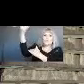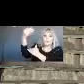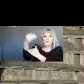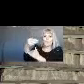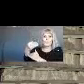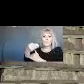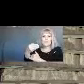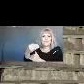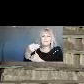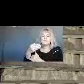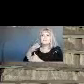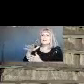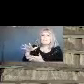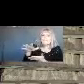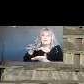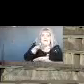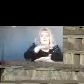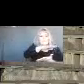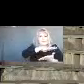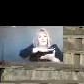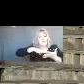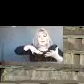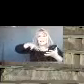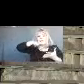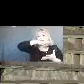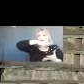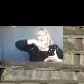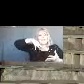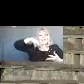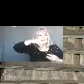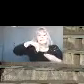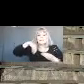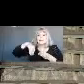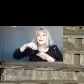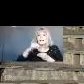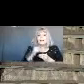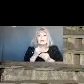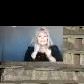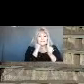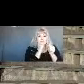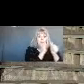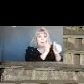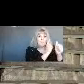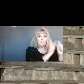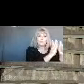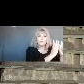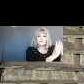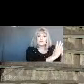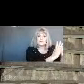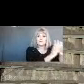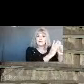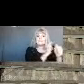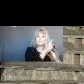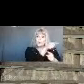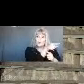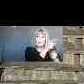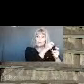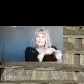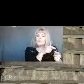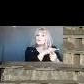met sy heerlikheid. Die volgelinge van Jesus, die disippels wat Jesus volg, is God se nuwe